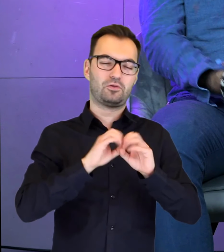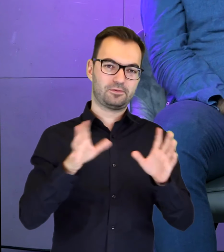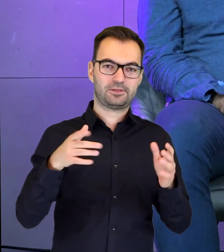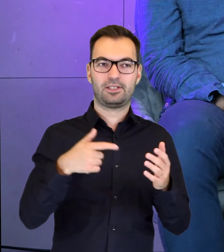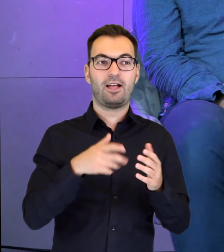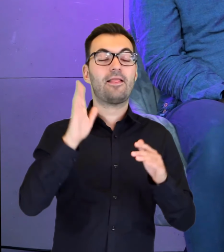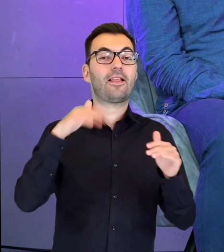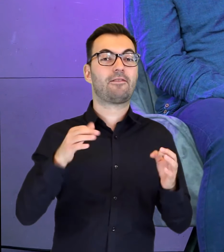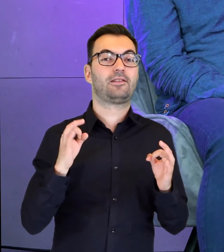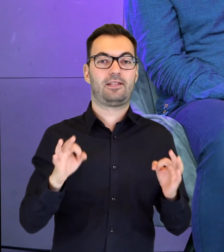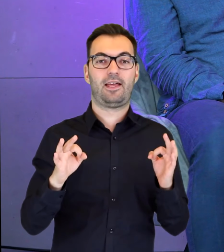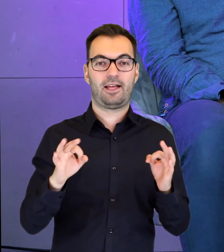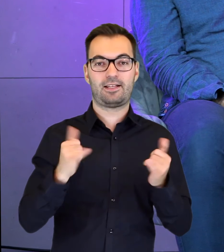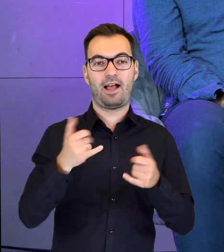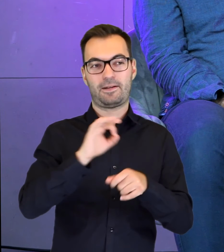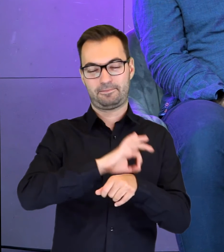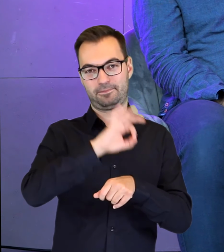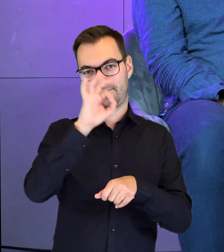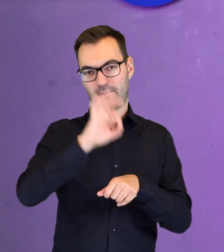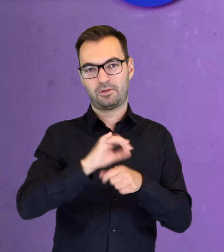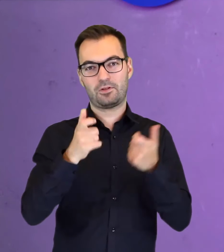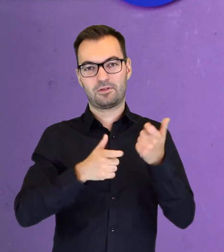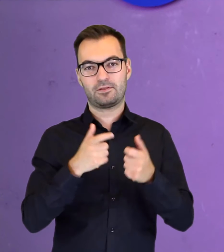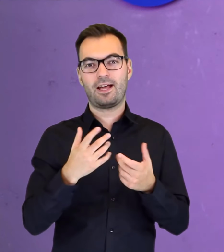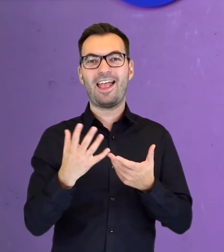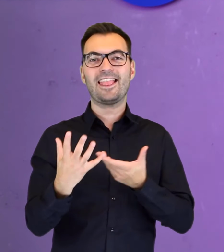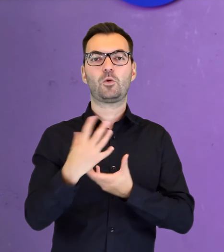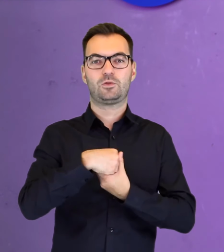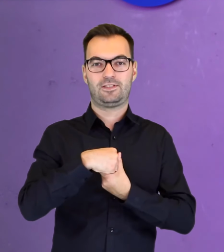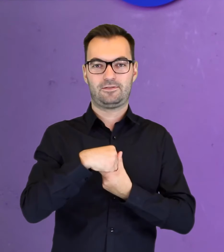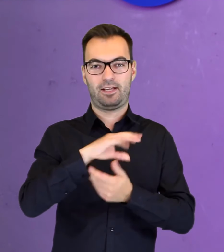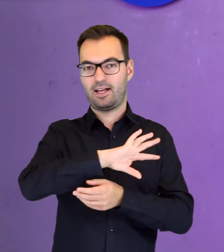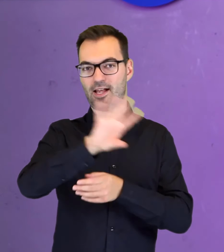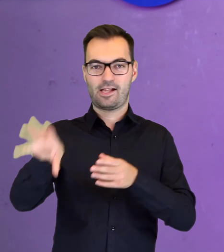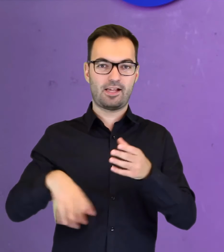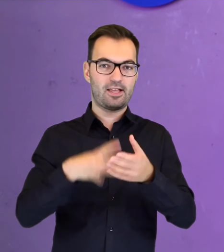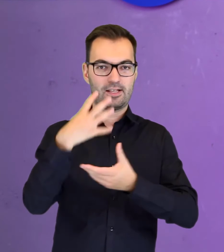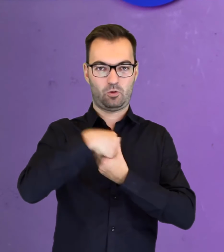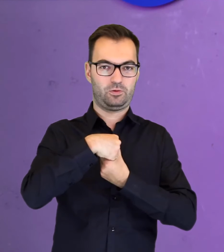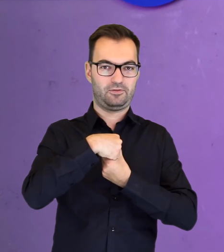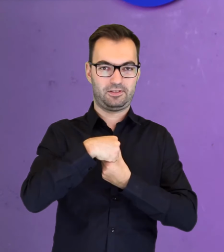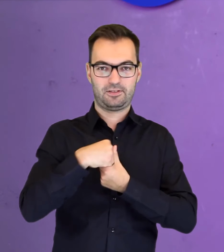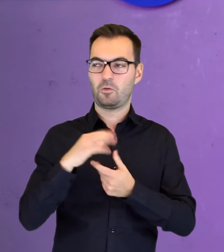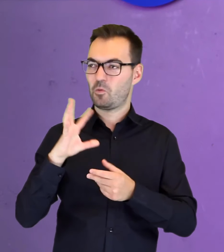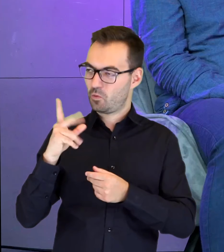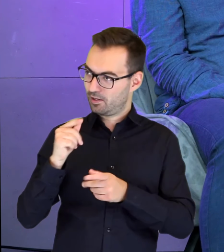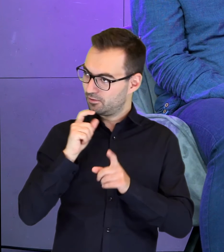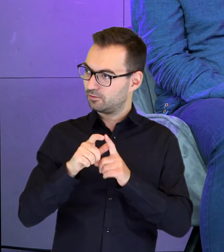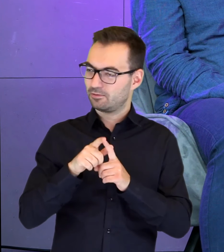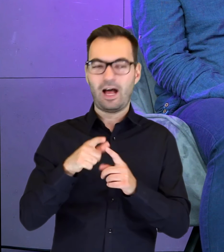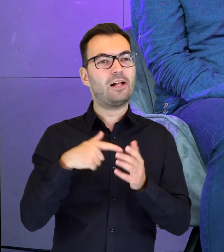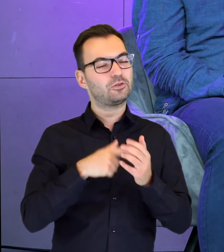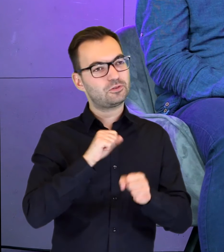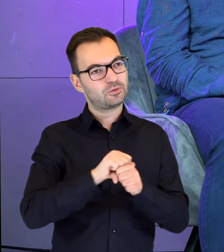odlewnictwo jakby się ewoluuje i zmienia i nawet dzisiaj projektowanie inkluzywna